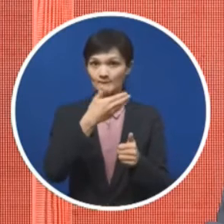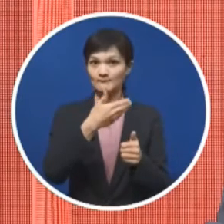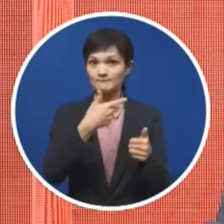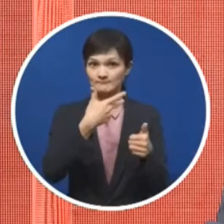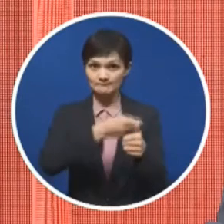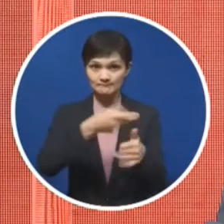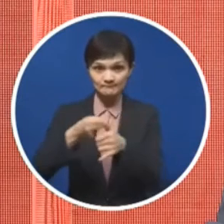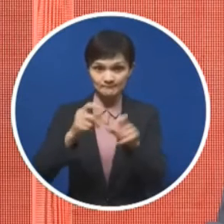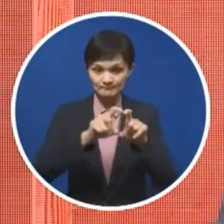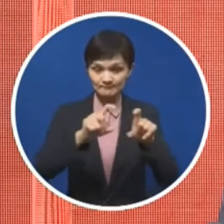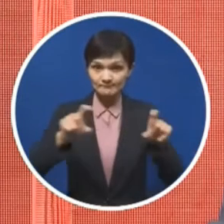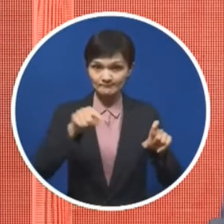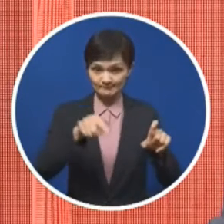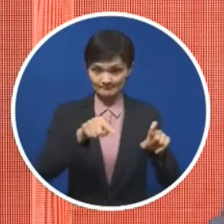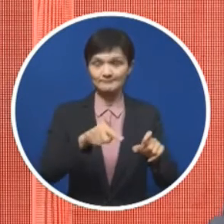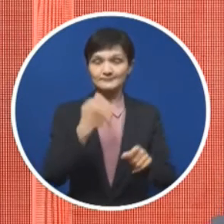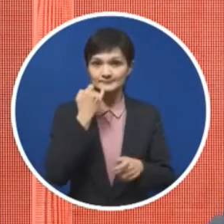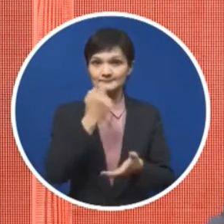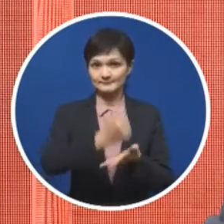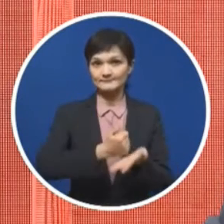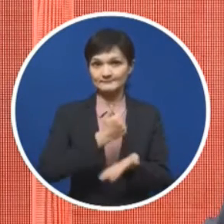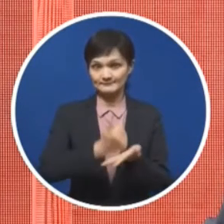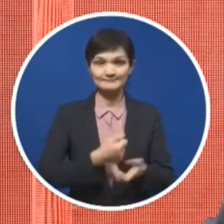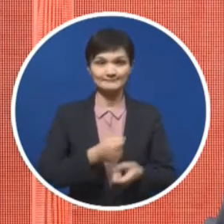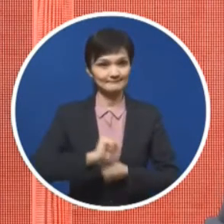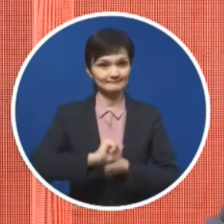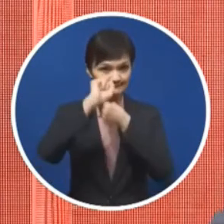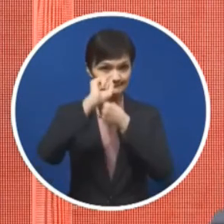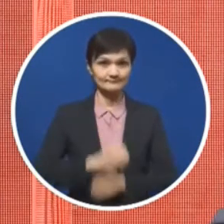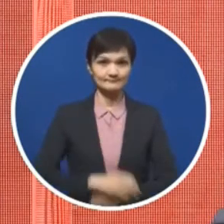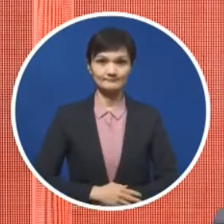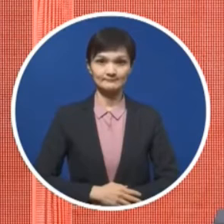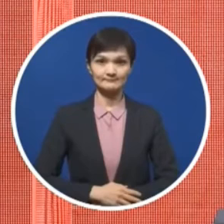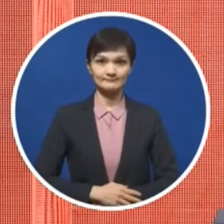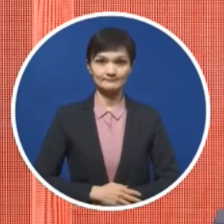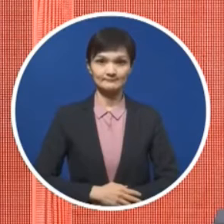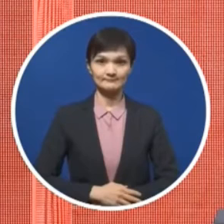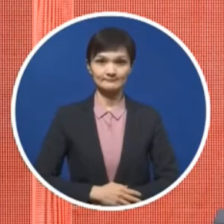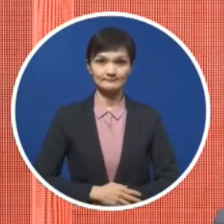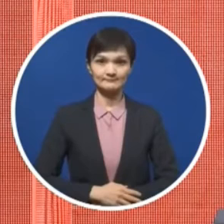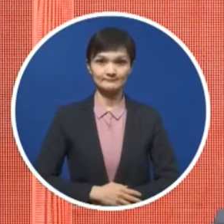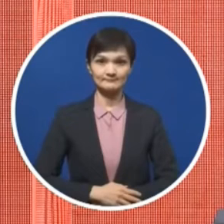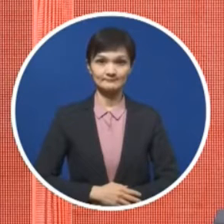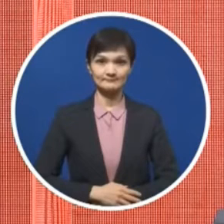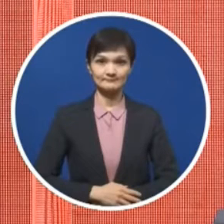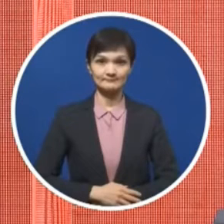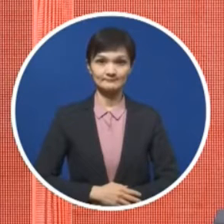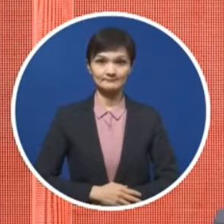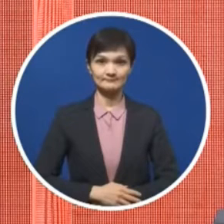大家知道，世界各国疫情发展的经验告诉我们，